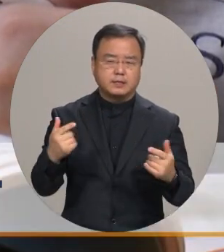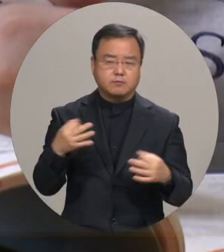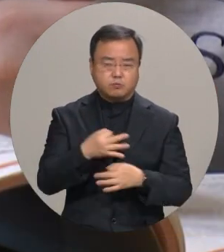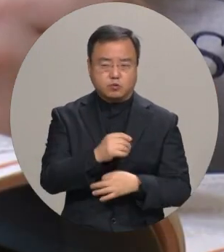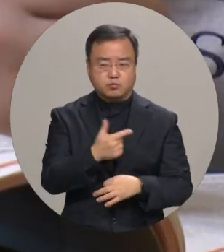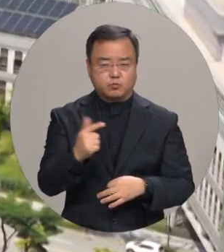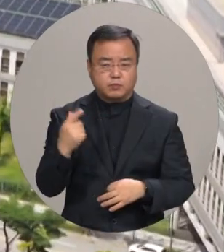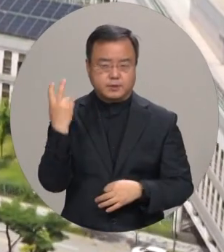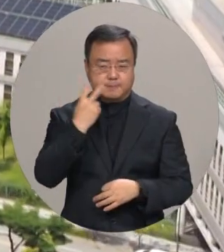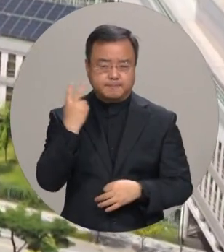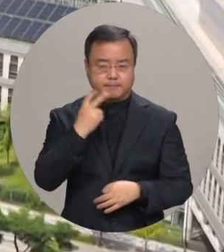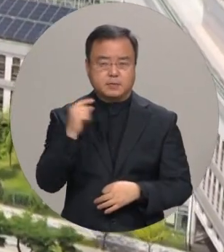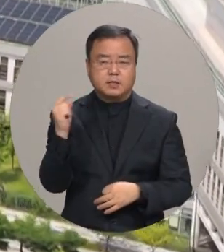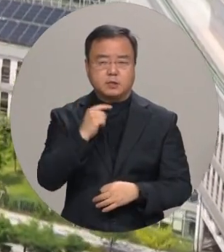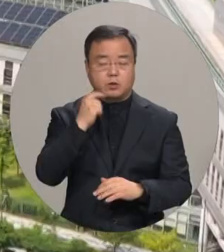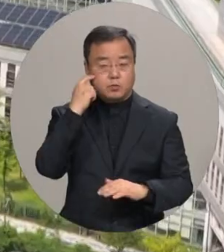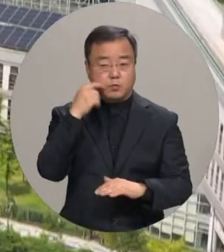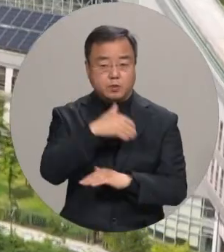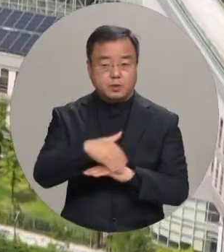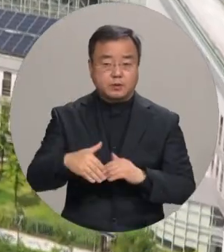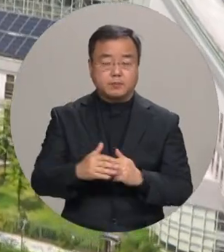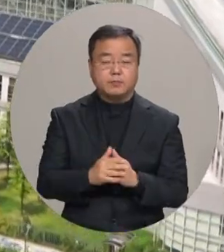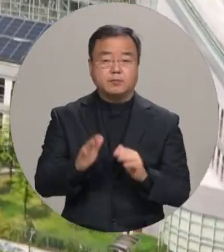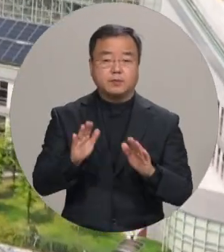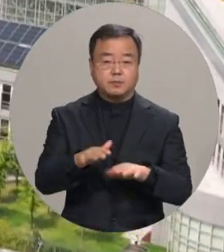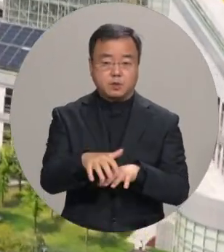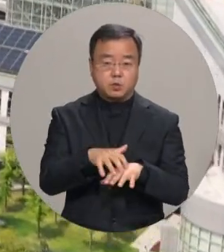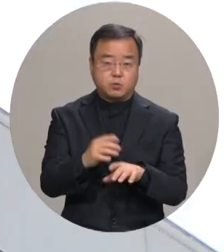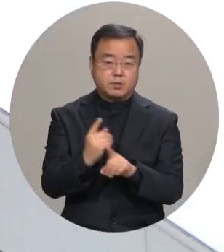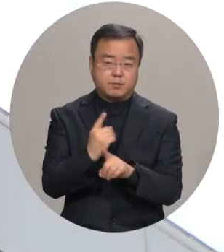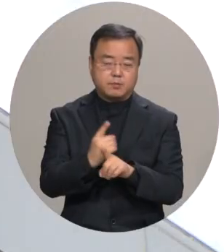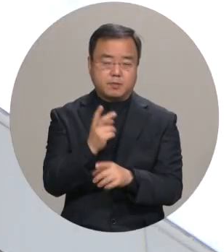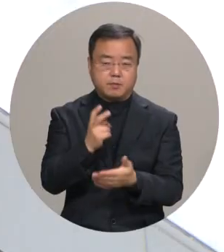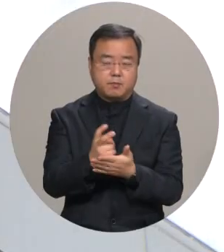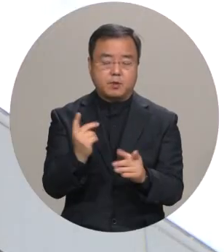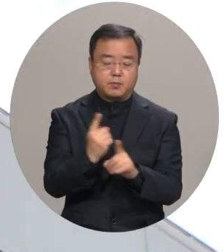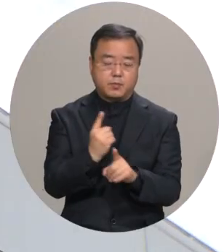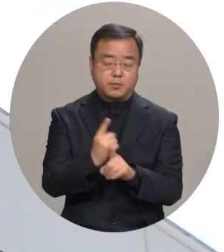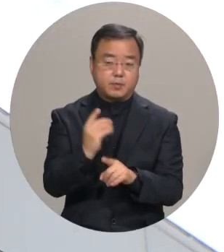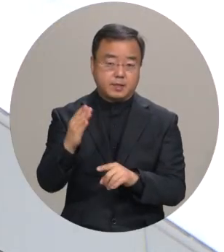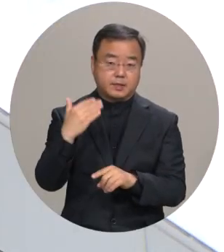위해서입니다. 이번 조직 개편 방안은 관련 법령 정비를